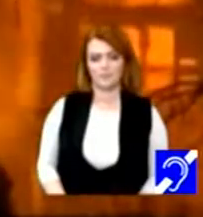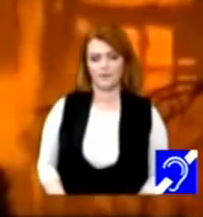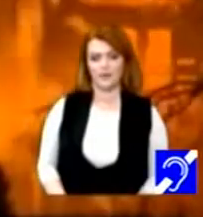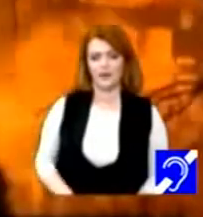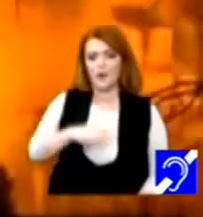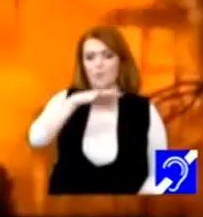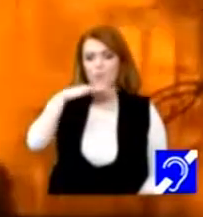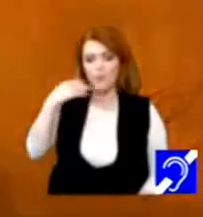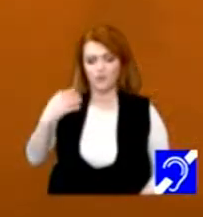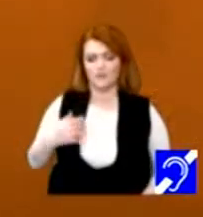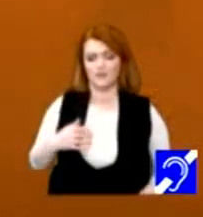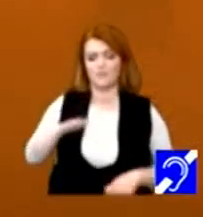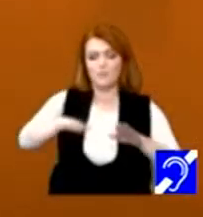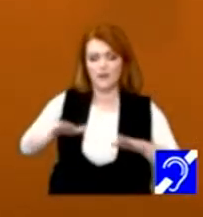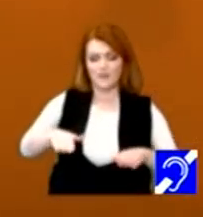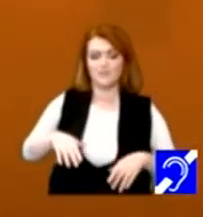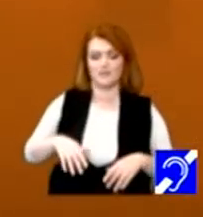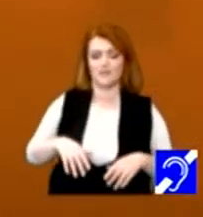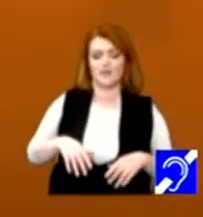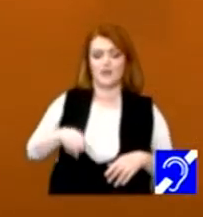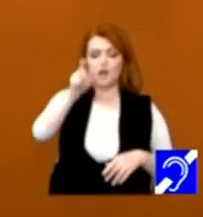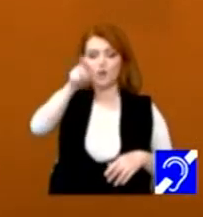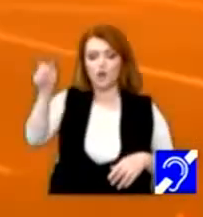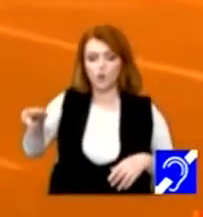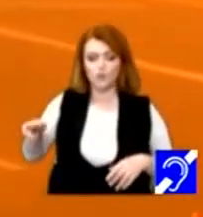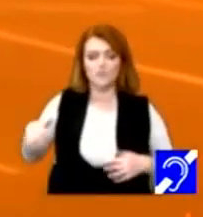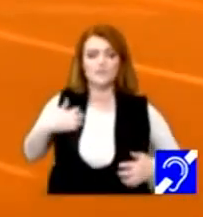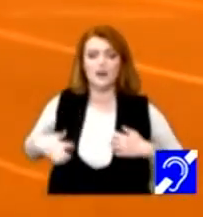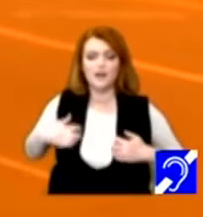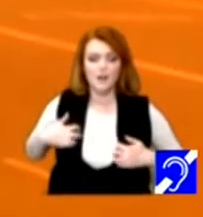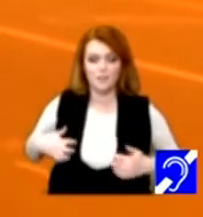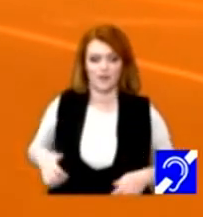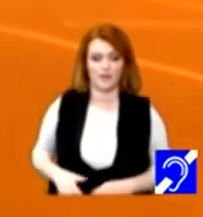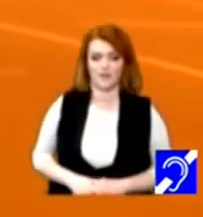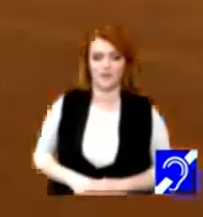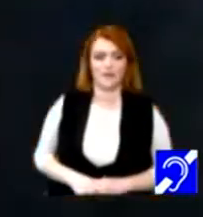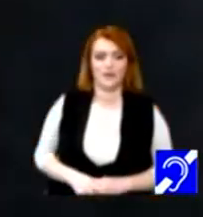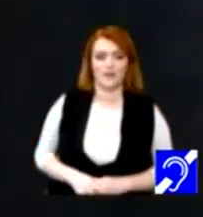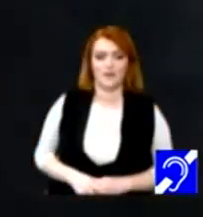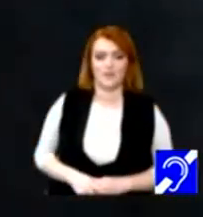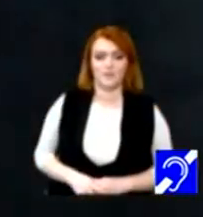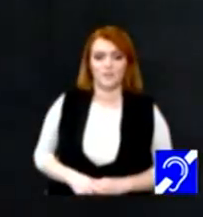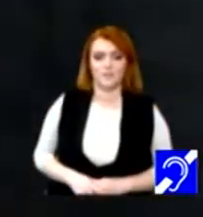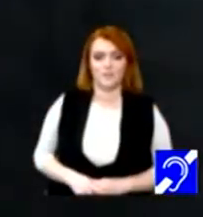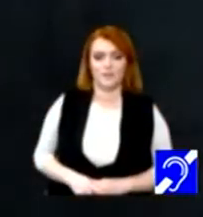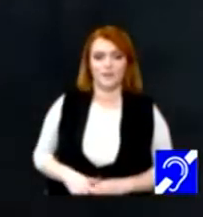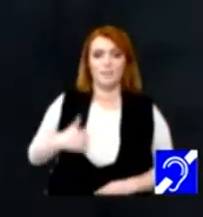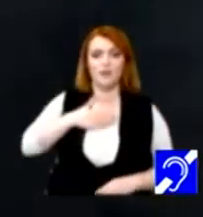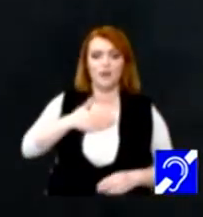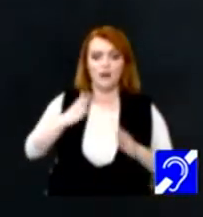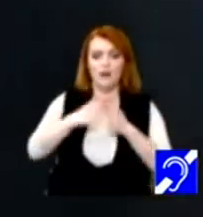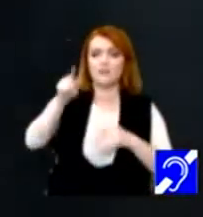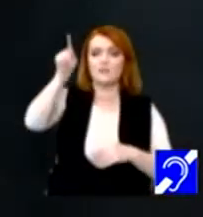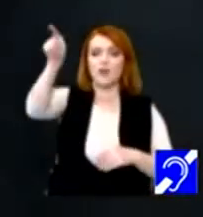Zeci de mii de localnici au primit ordini de evacuare și s-au grăbit să plece de acasă pe un drum plin de pericole. And my house is where all